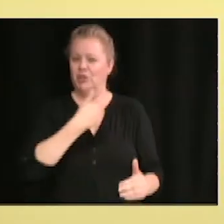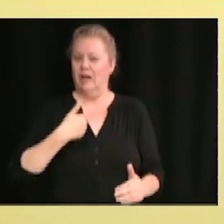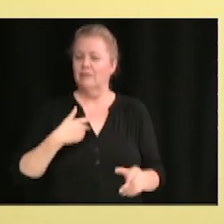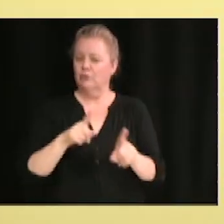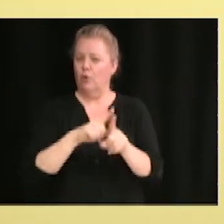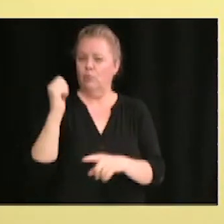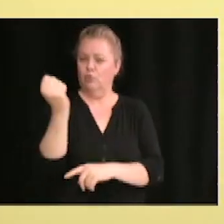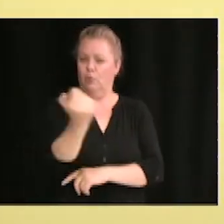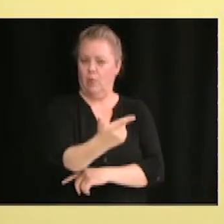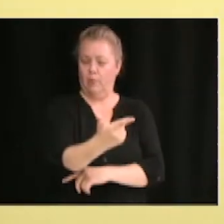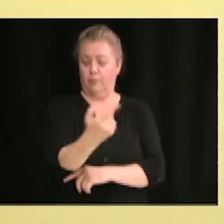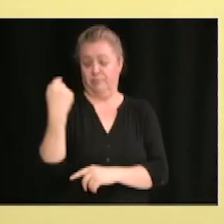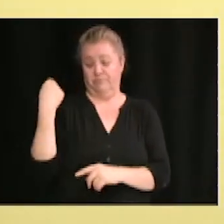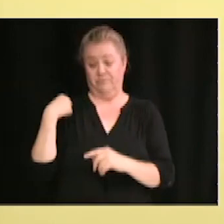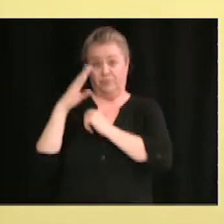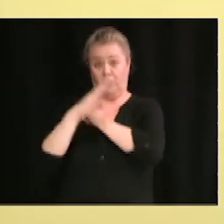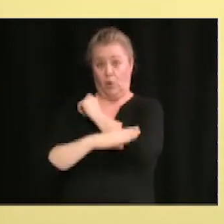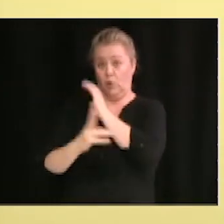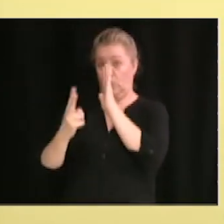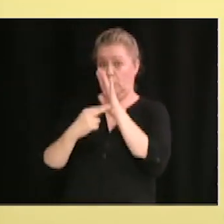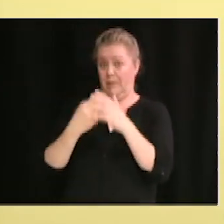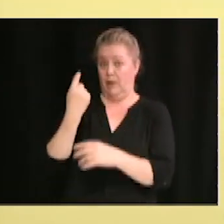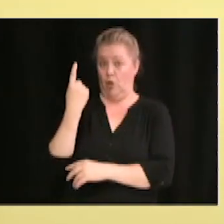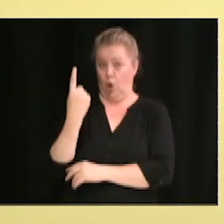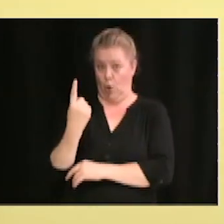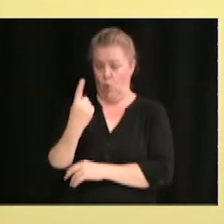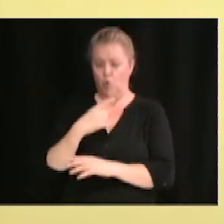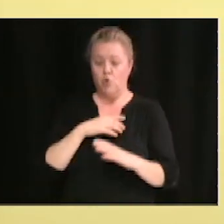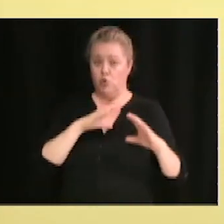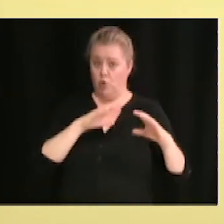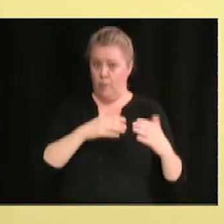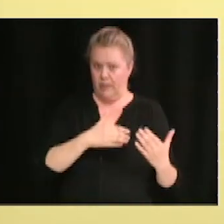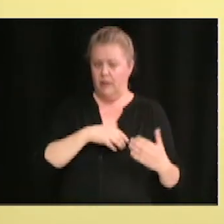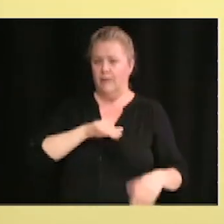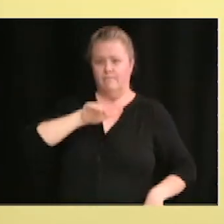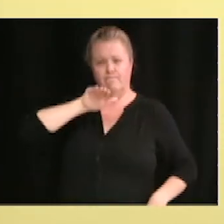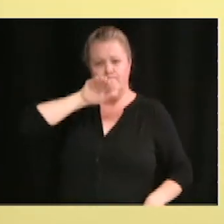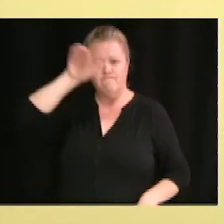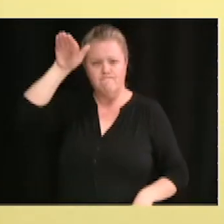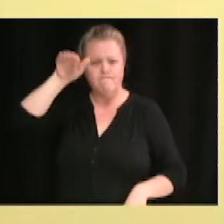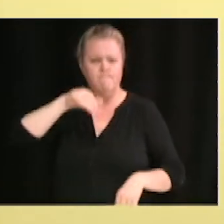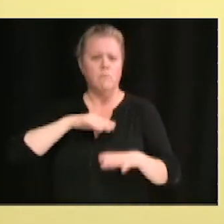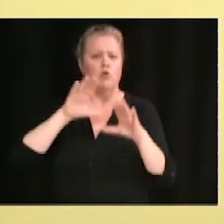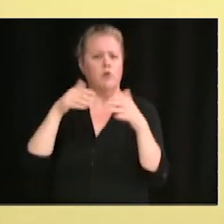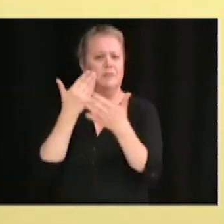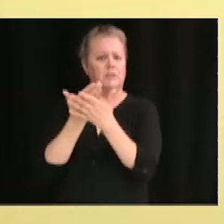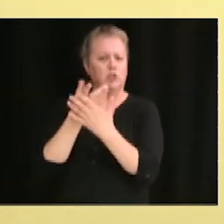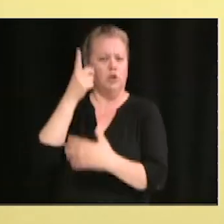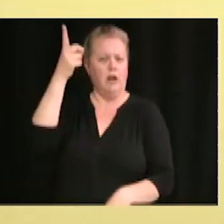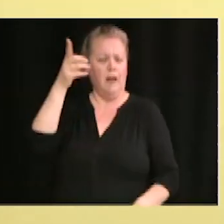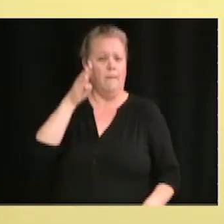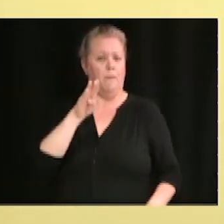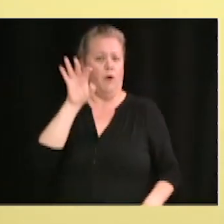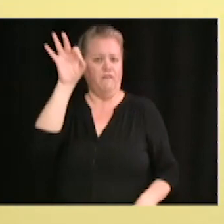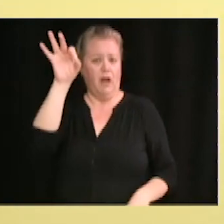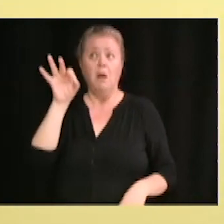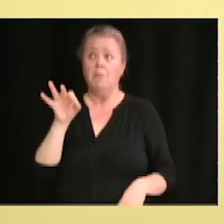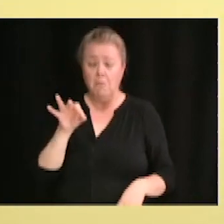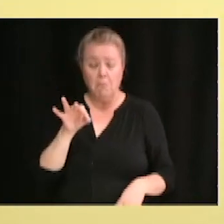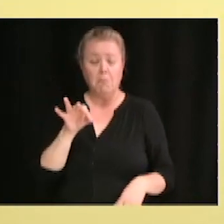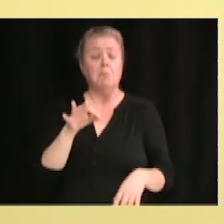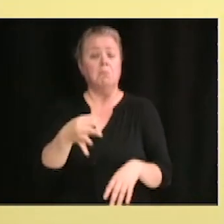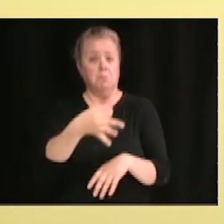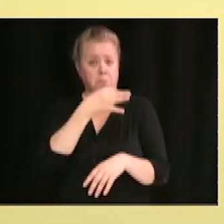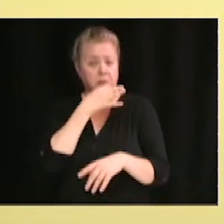comité des frais scolaires a interpellé la commission scolaire des Bois-Francs et a obtenu plusieurs avancées qui ont soutenu nos familles